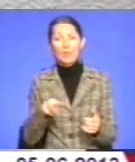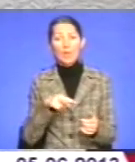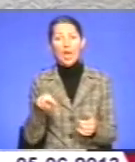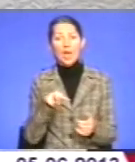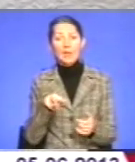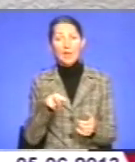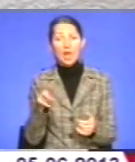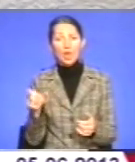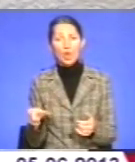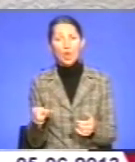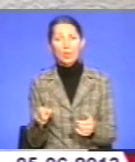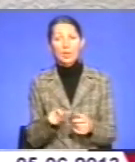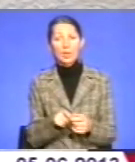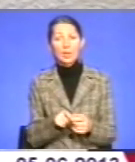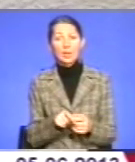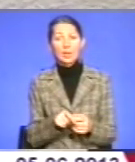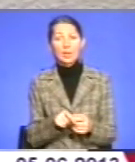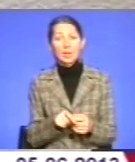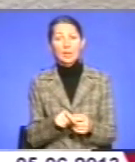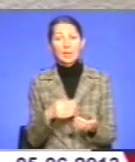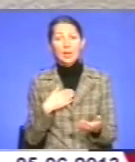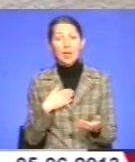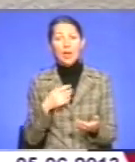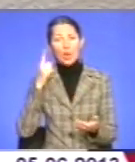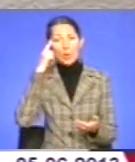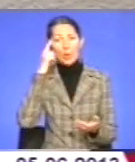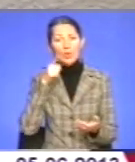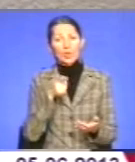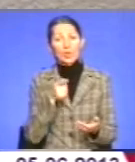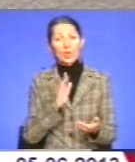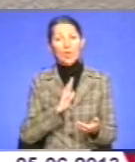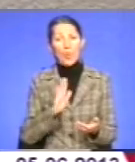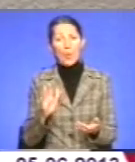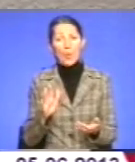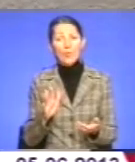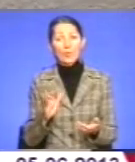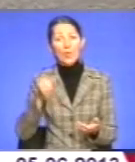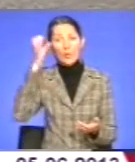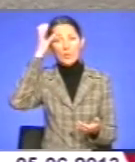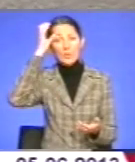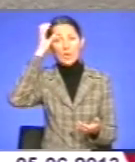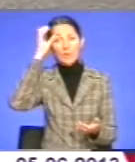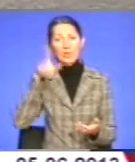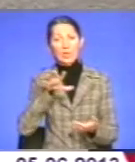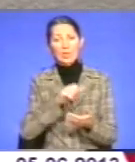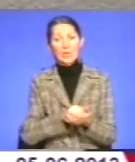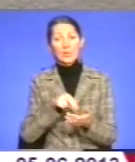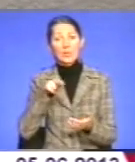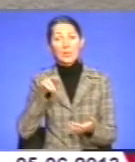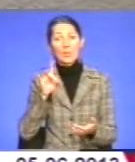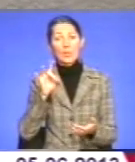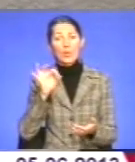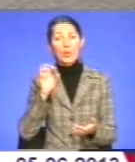літератором. Моя певна думка, що він більше був просвітянином, він займався просвітою та